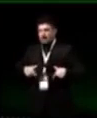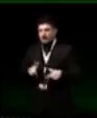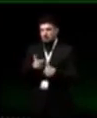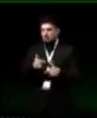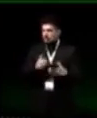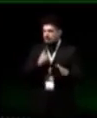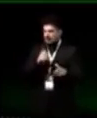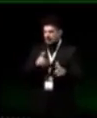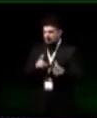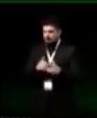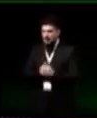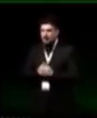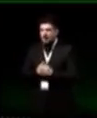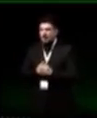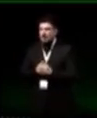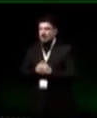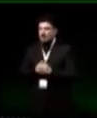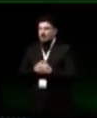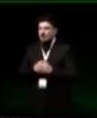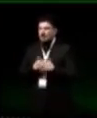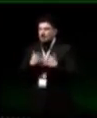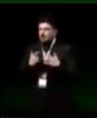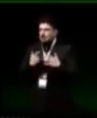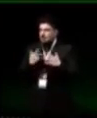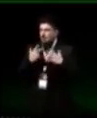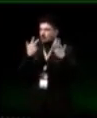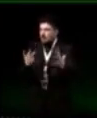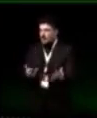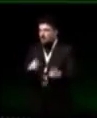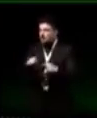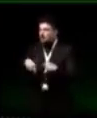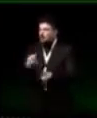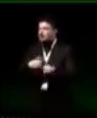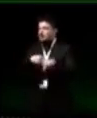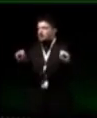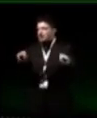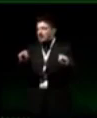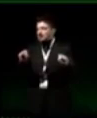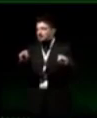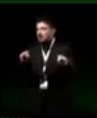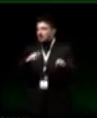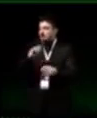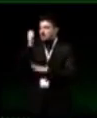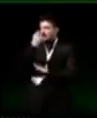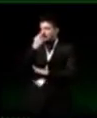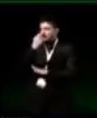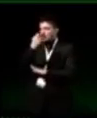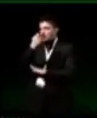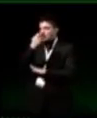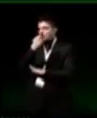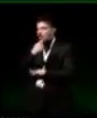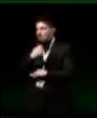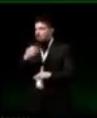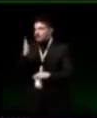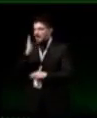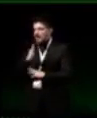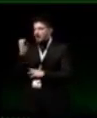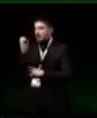dopo avrebbe portato i democratici a vincere dopo gli 8 anni di Bush, Barack Obama.